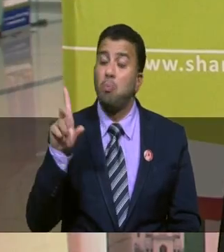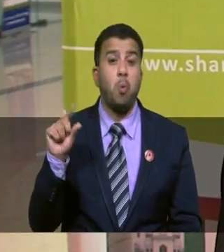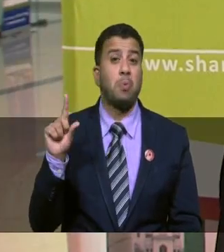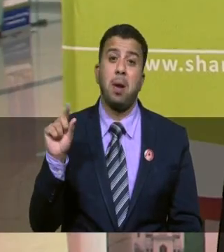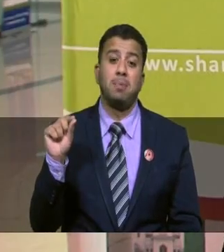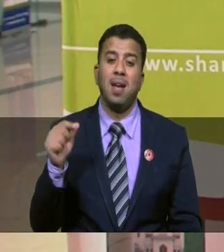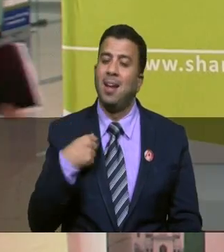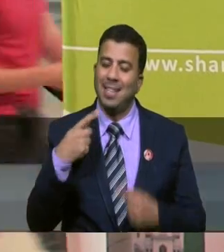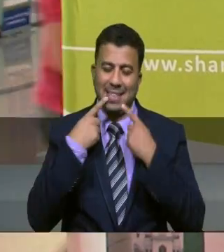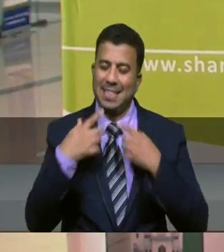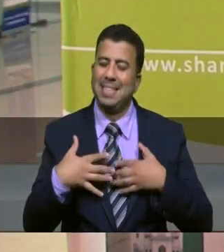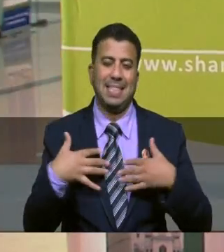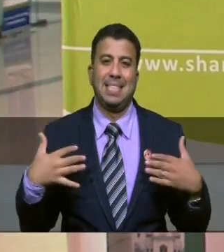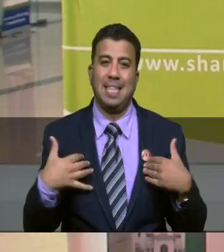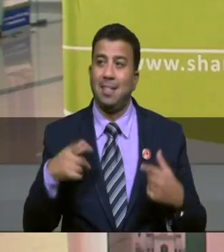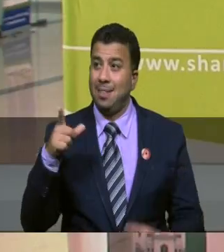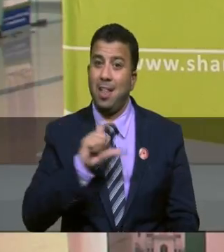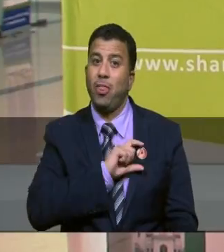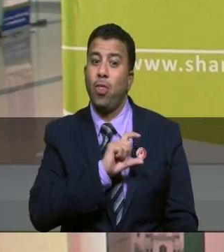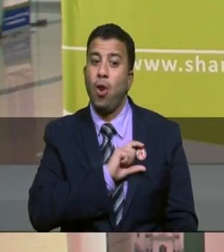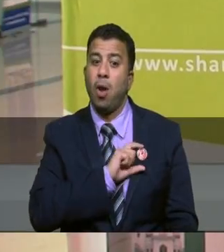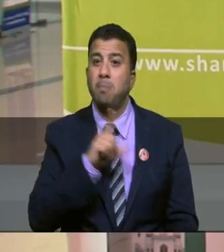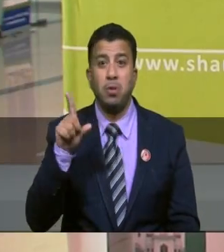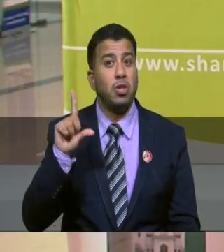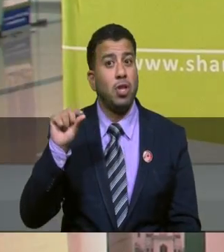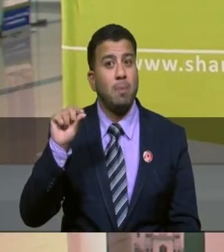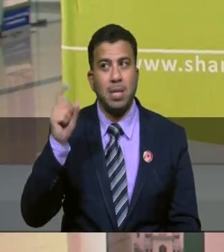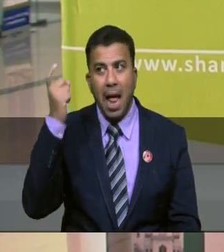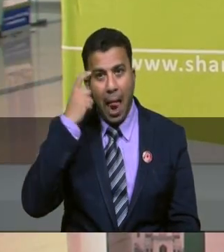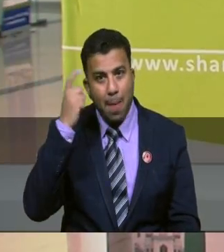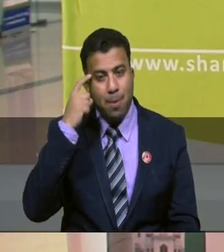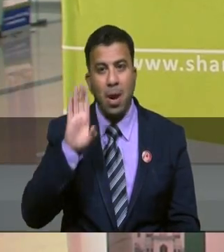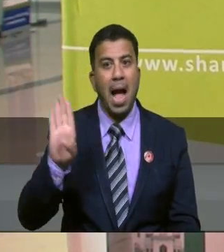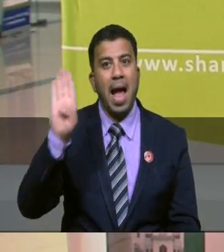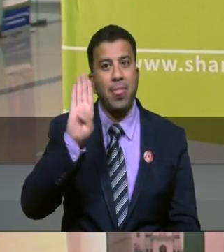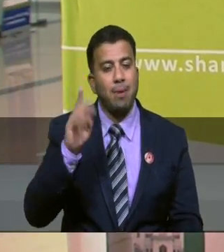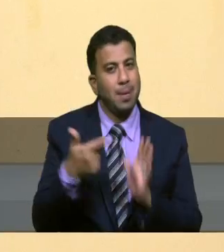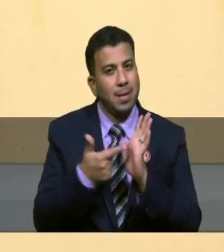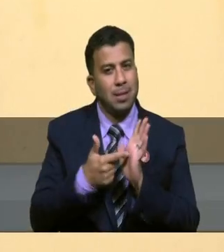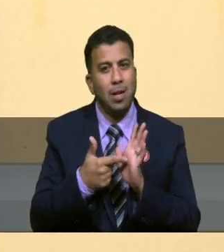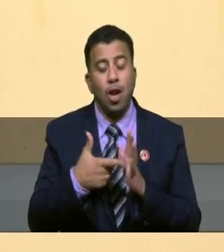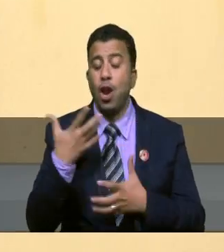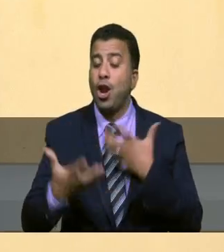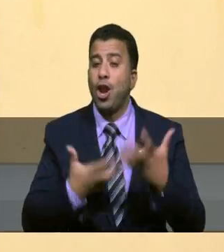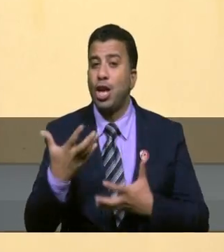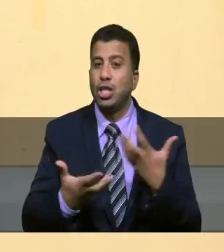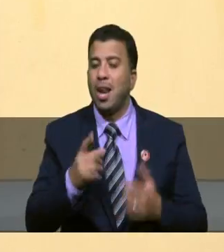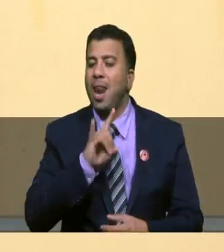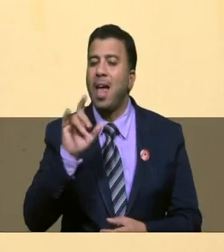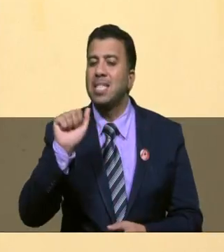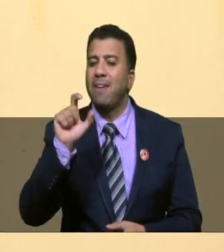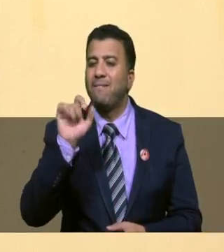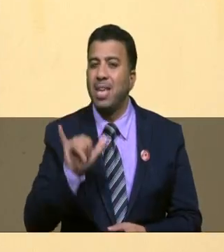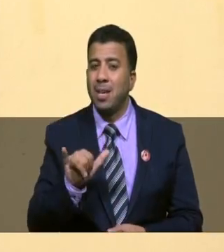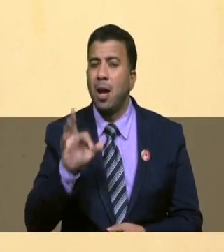احنا سعيدين في هكذا طلاب بتميزهم العلمي والأكاديمي والنشاط اللاصفي.